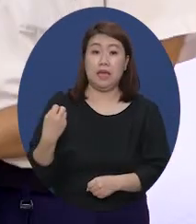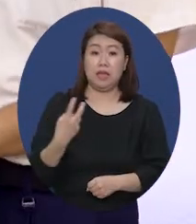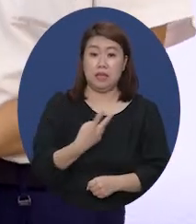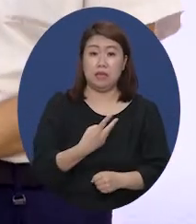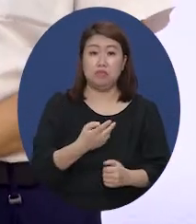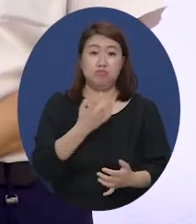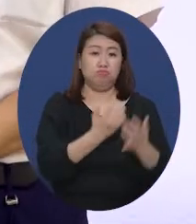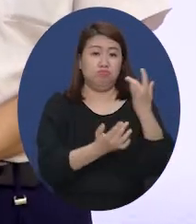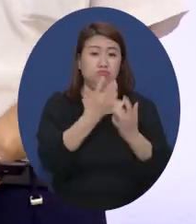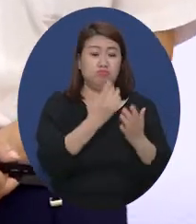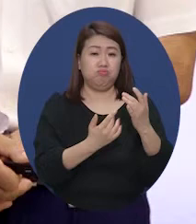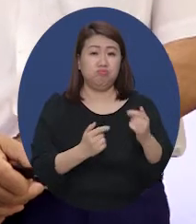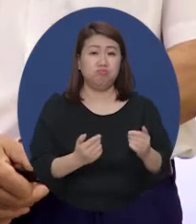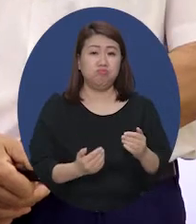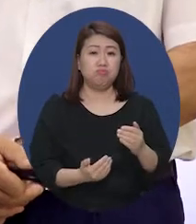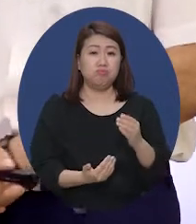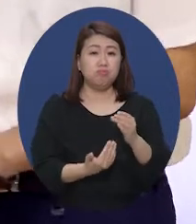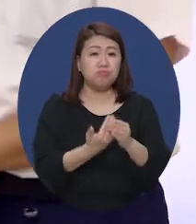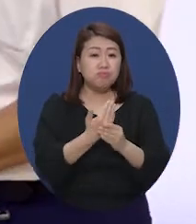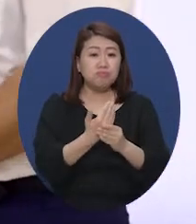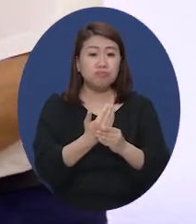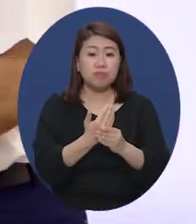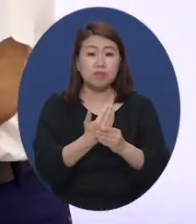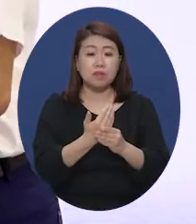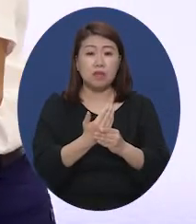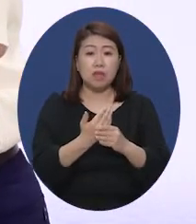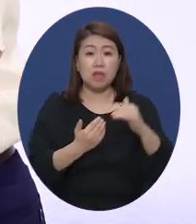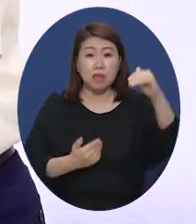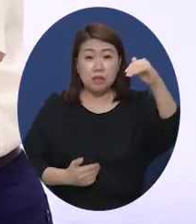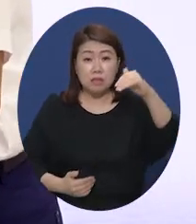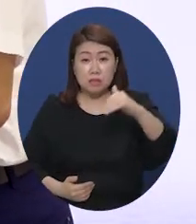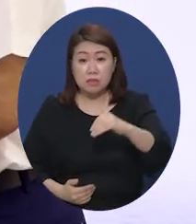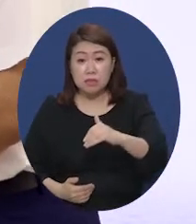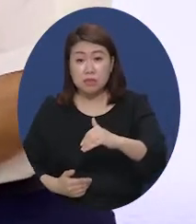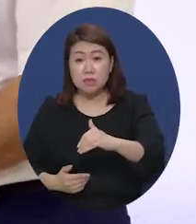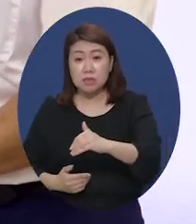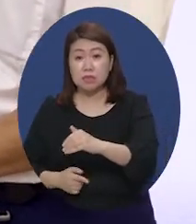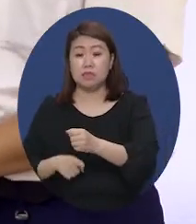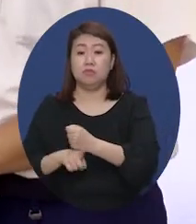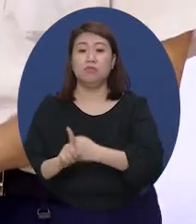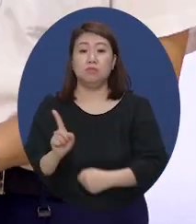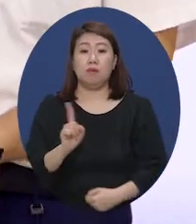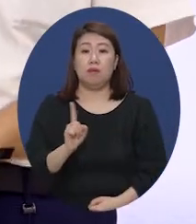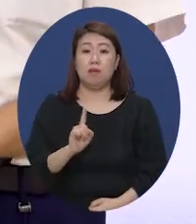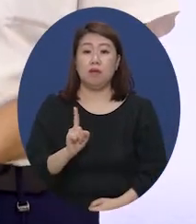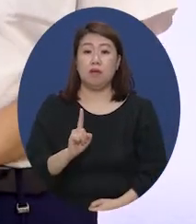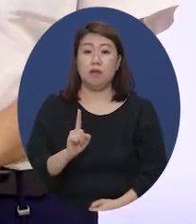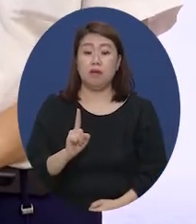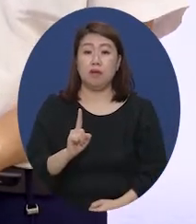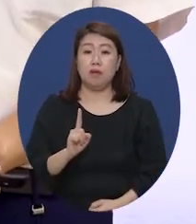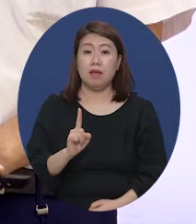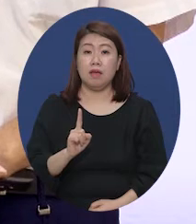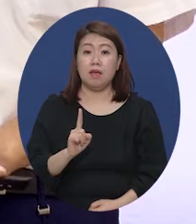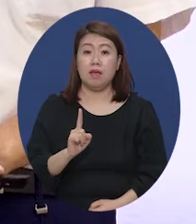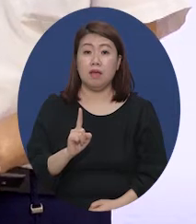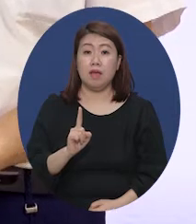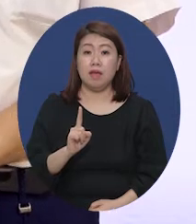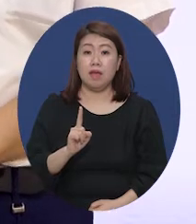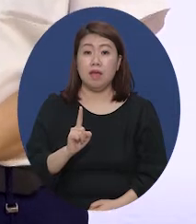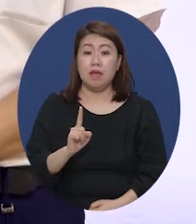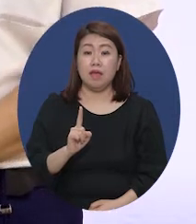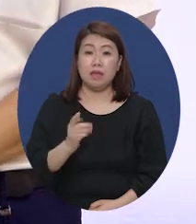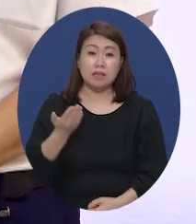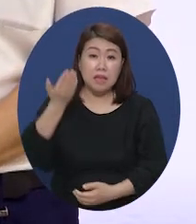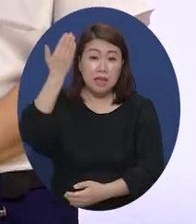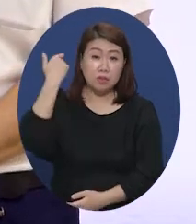다시 산불이 급증하는 모습을 볼 수가 있습니다. 이때 왜 이렇게 이제 낮아지기 시작했는가 하니까 2005년도 우리나라